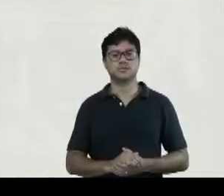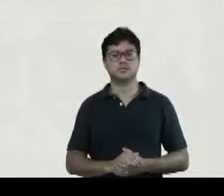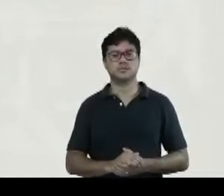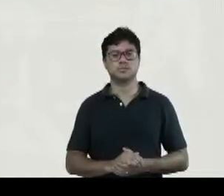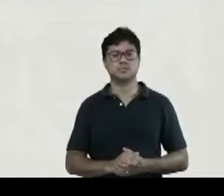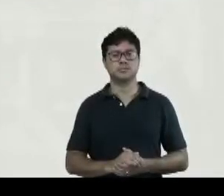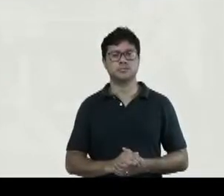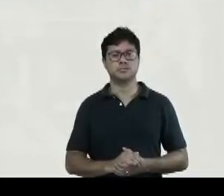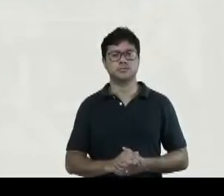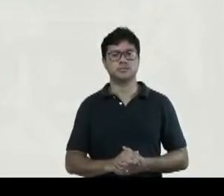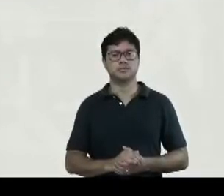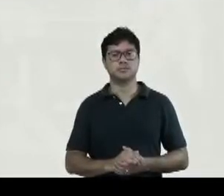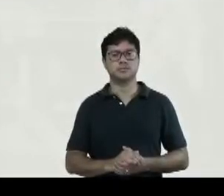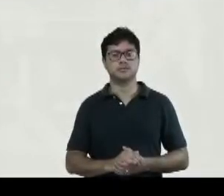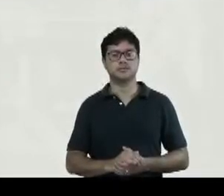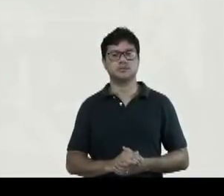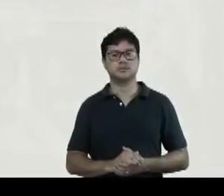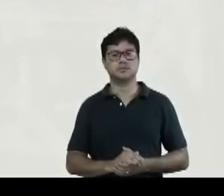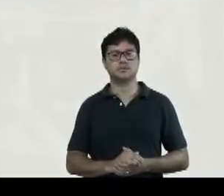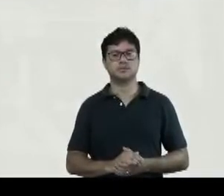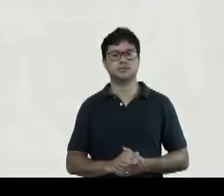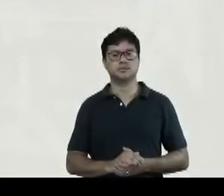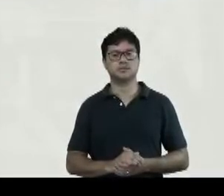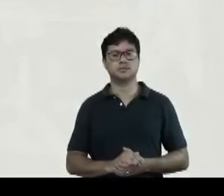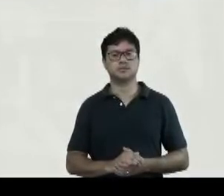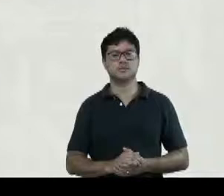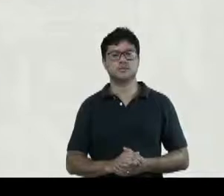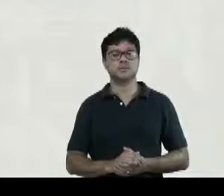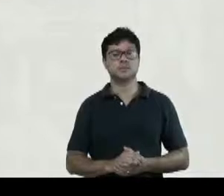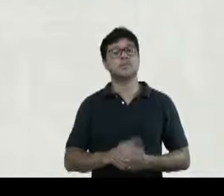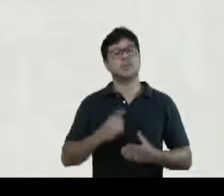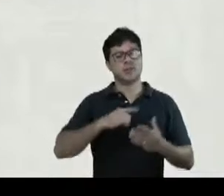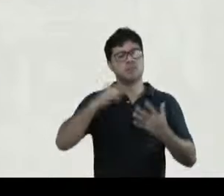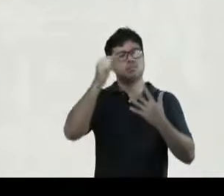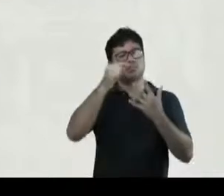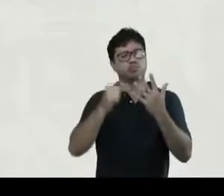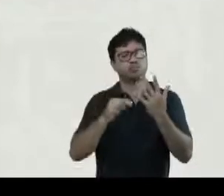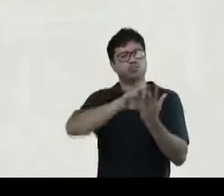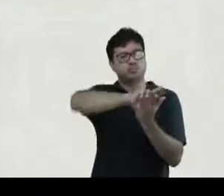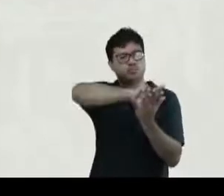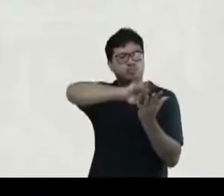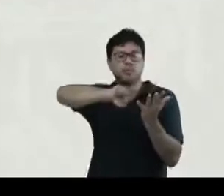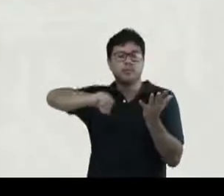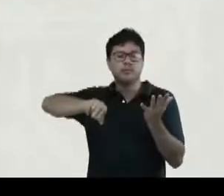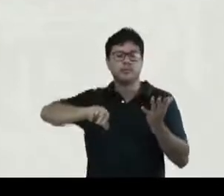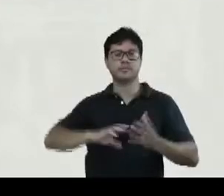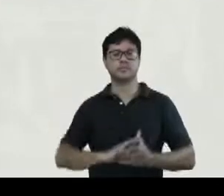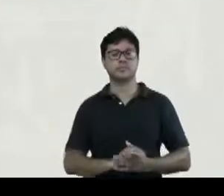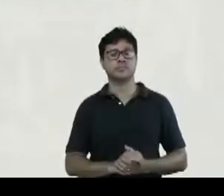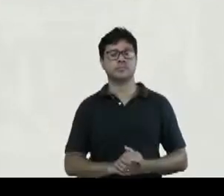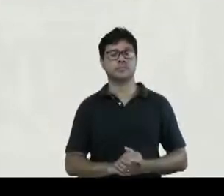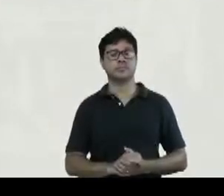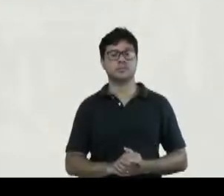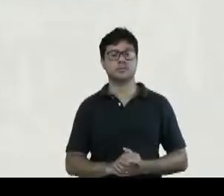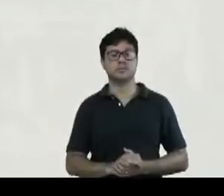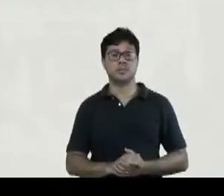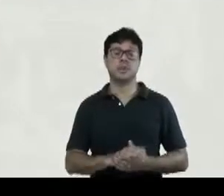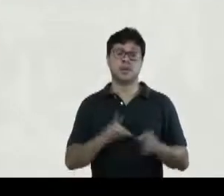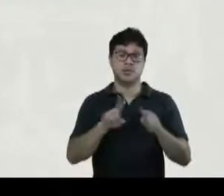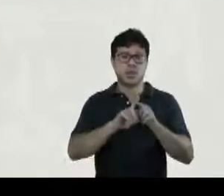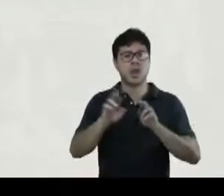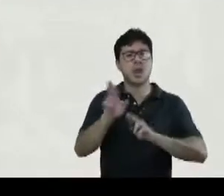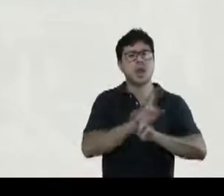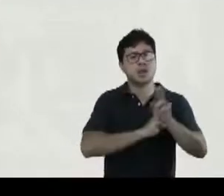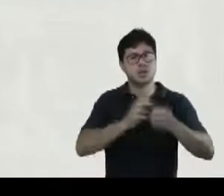Manifestation. Lokale historische Überlieferungszusammenhänge, wie sie sich in Sammelbänden, Einbänden, aber